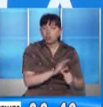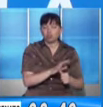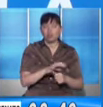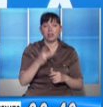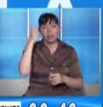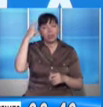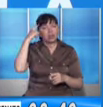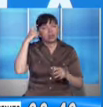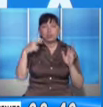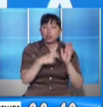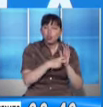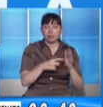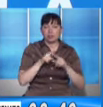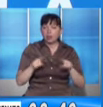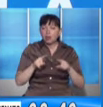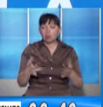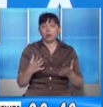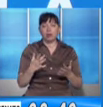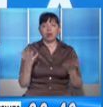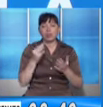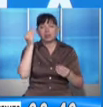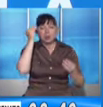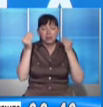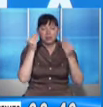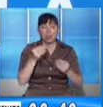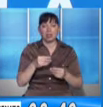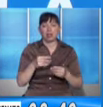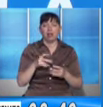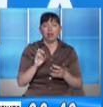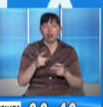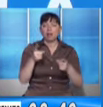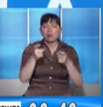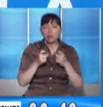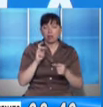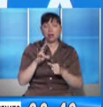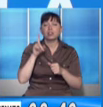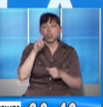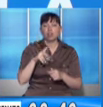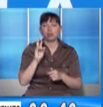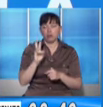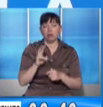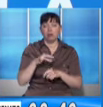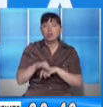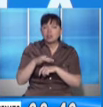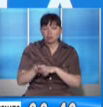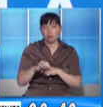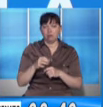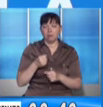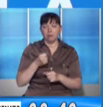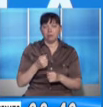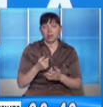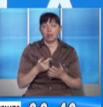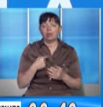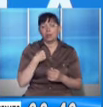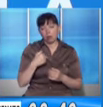prin stereotipuri, promovează stereotipurile și prejudecățile, instigă la discriminare, uneori chiar la violență. În acest sens, vreau